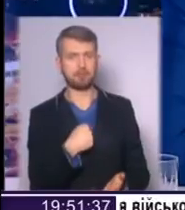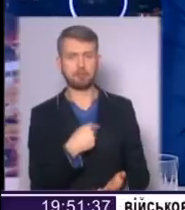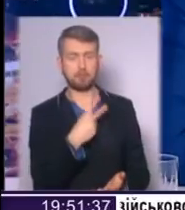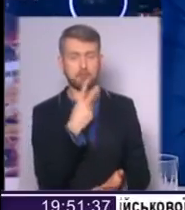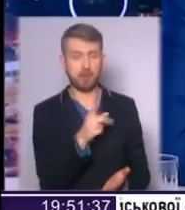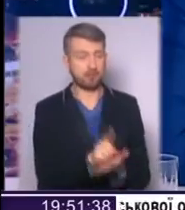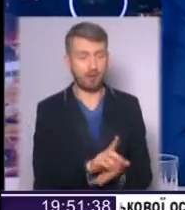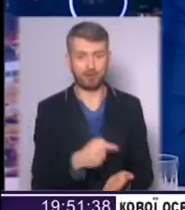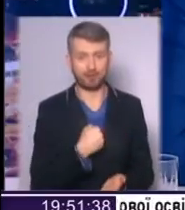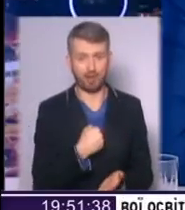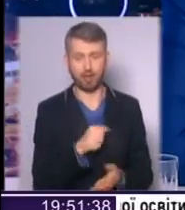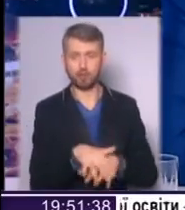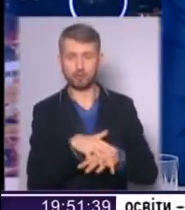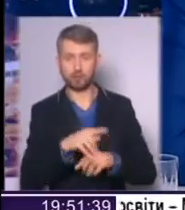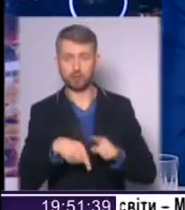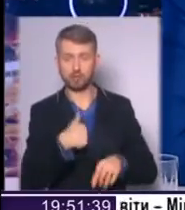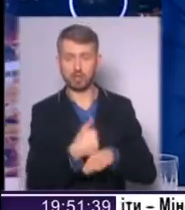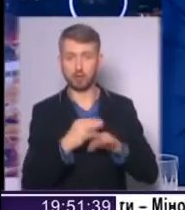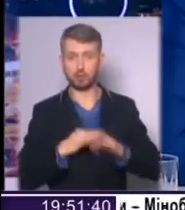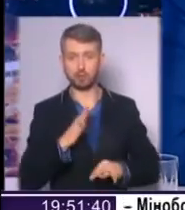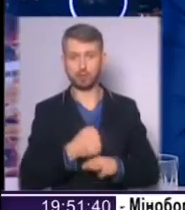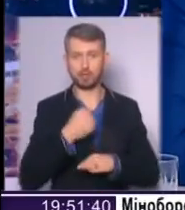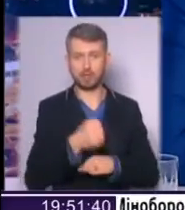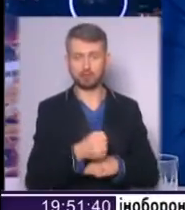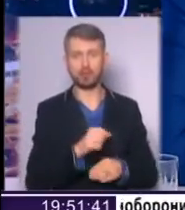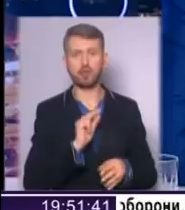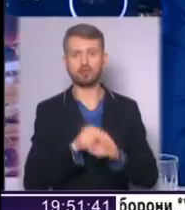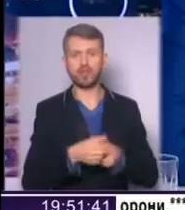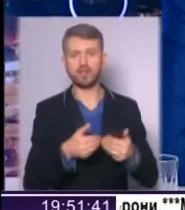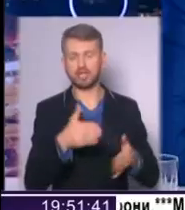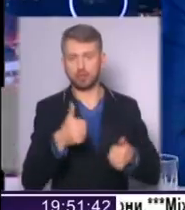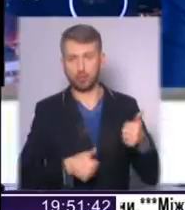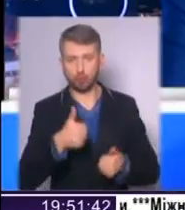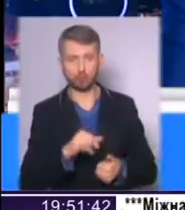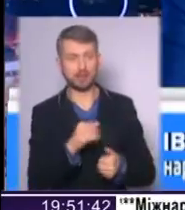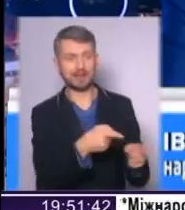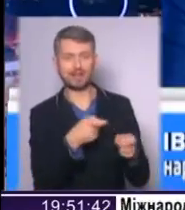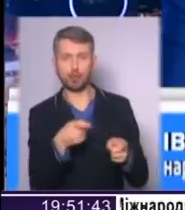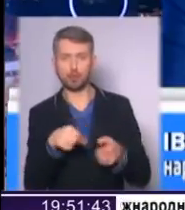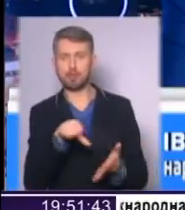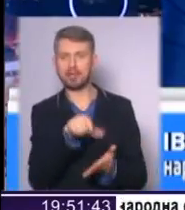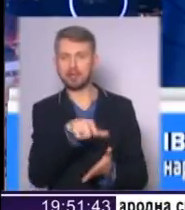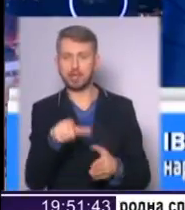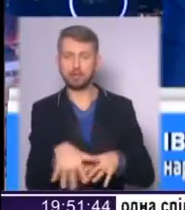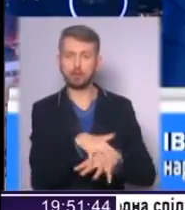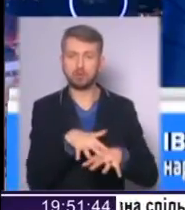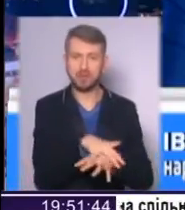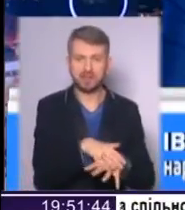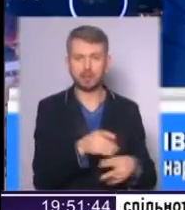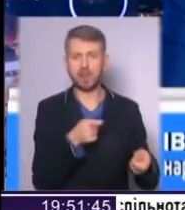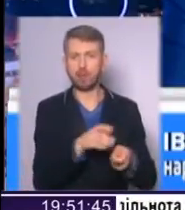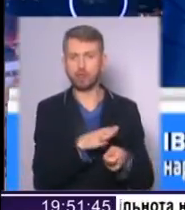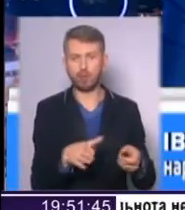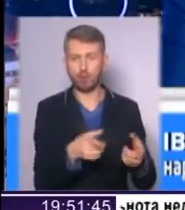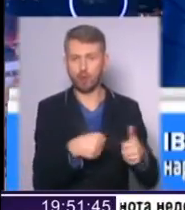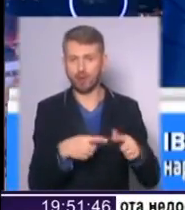І наступний генеральний прокурор буде призначений через відкритий конкурс. Із залученням представників суспільства, неурядових організацій,